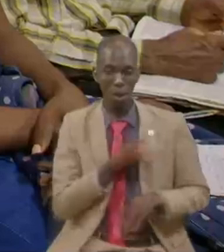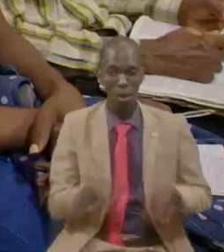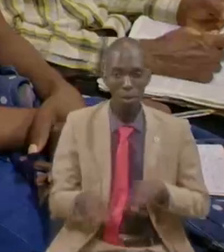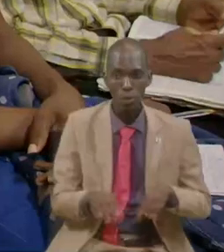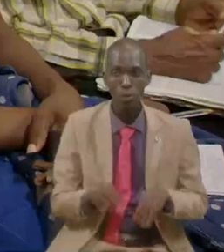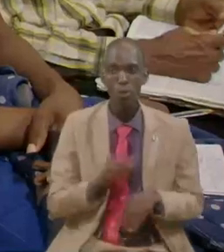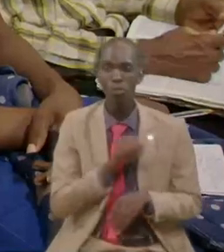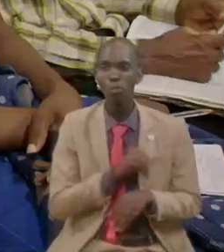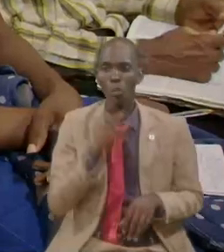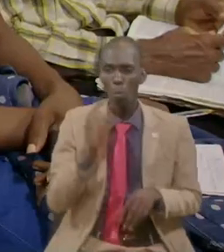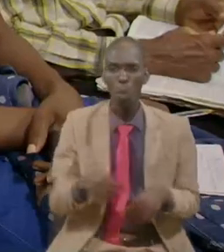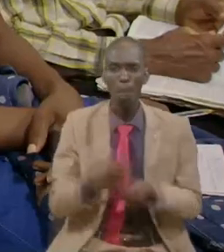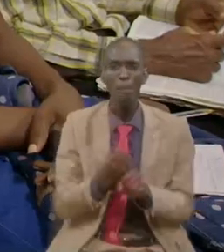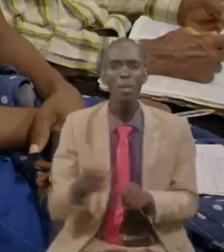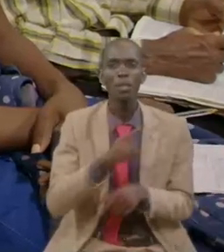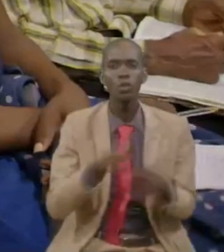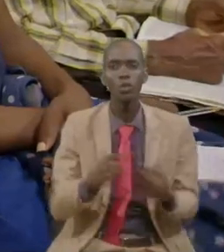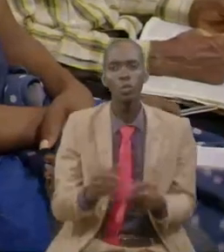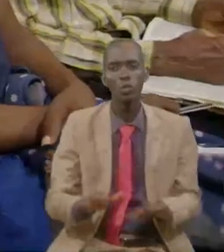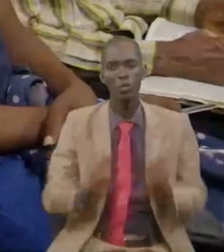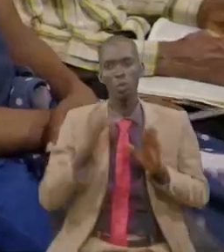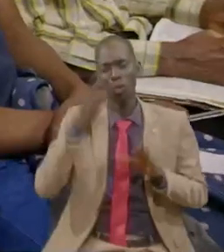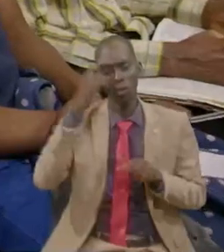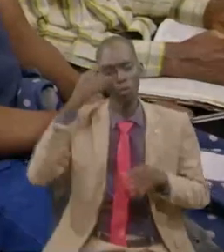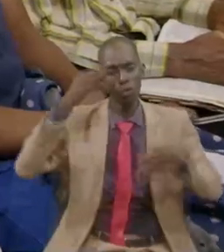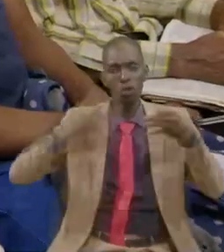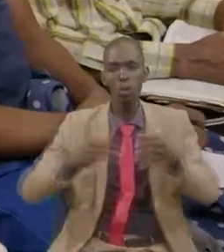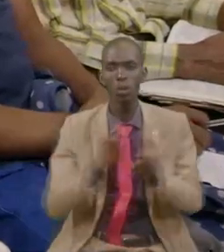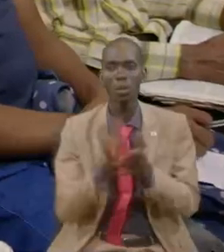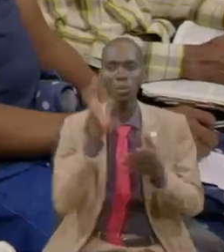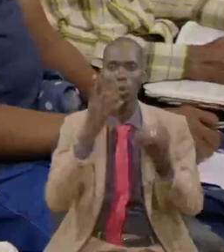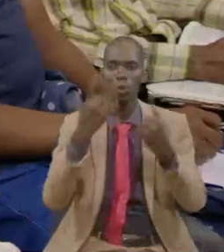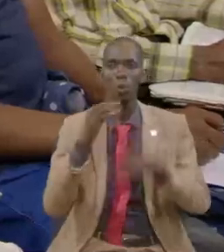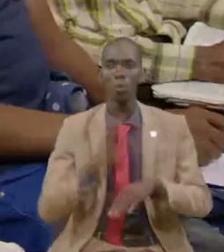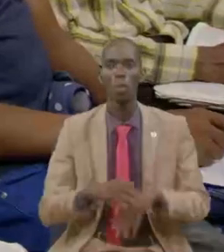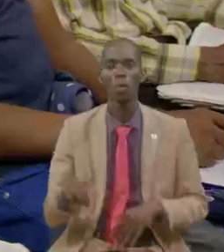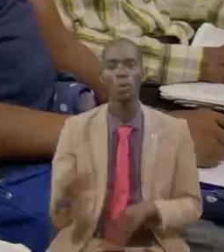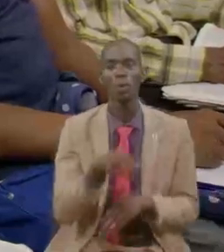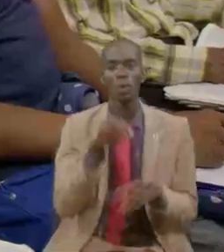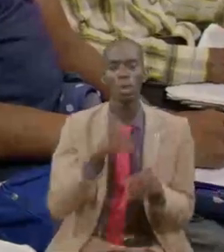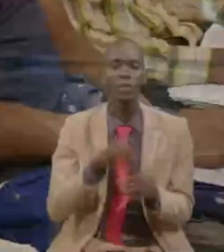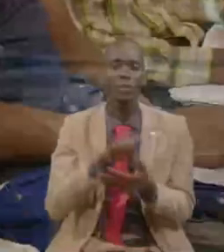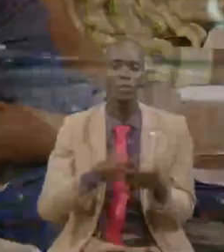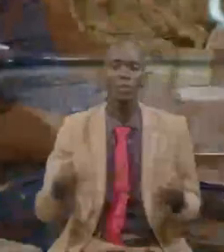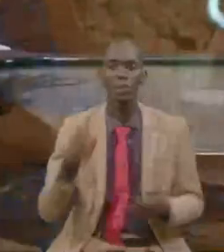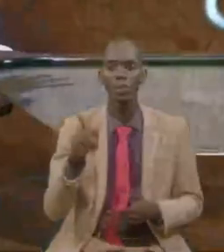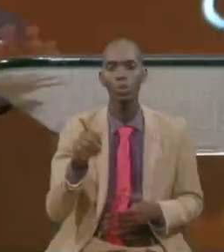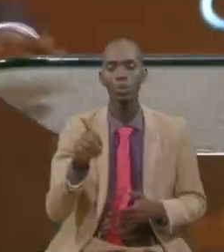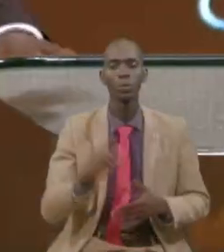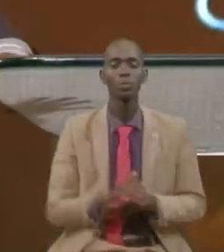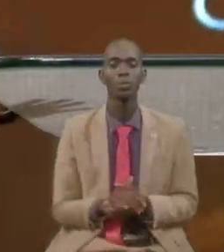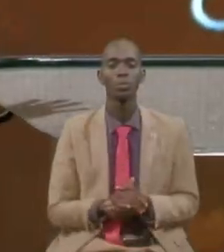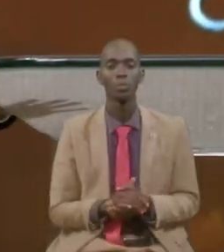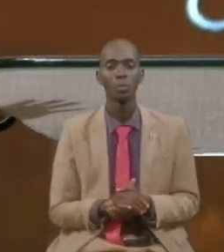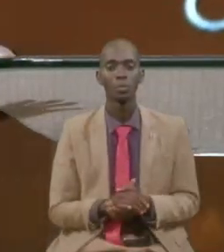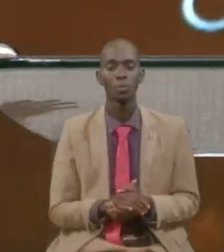le faire craindre à cause du jugement qui viendra sur eux. Ceux qui pêchent